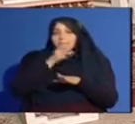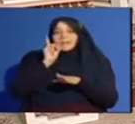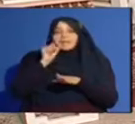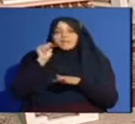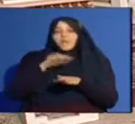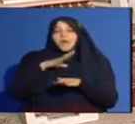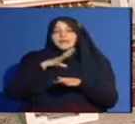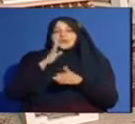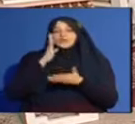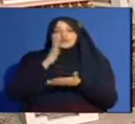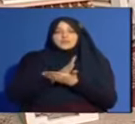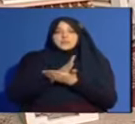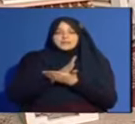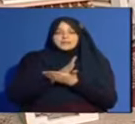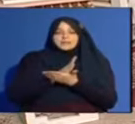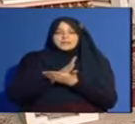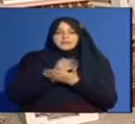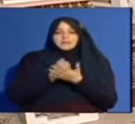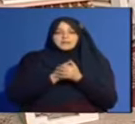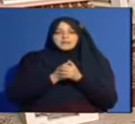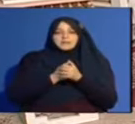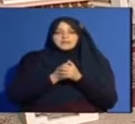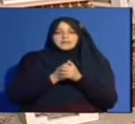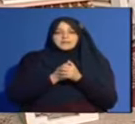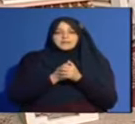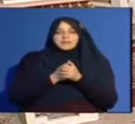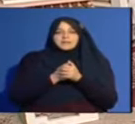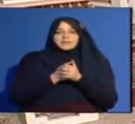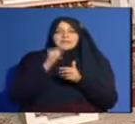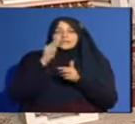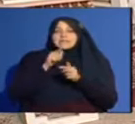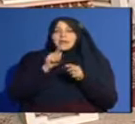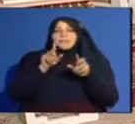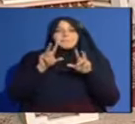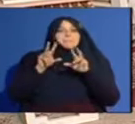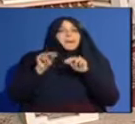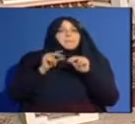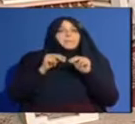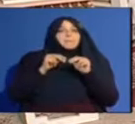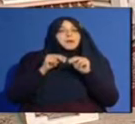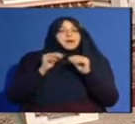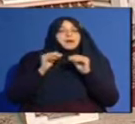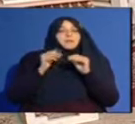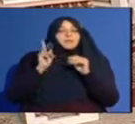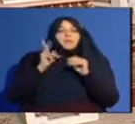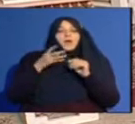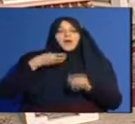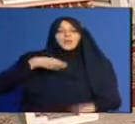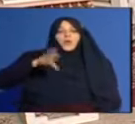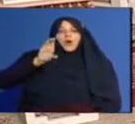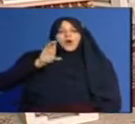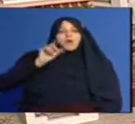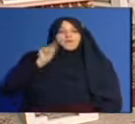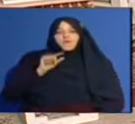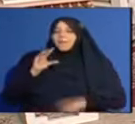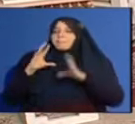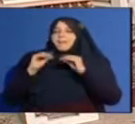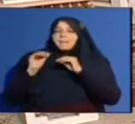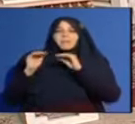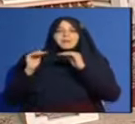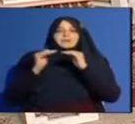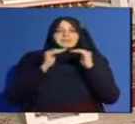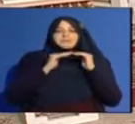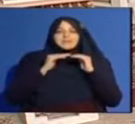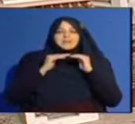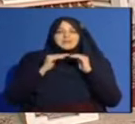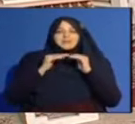يكون عادلا. هنا يعمل بقواعد التسوية، لأن هذه هبة دوناسيا صافي. إذا كان